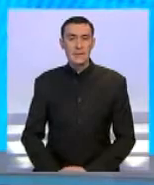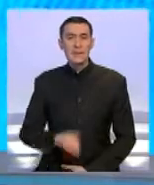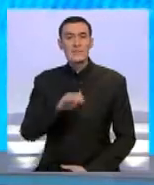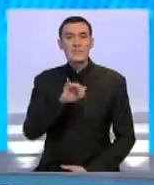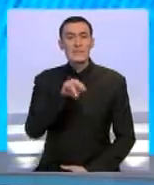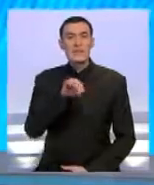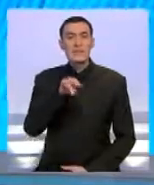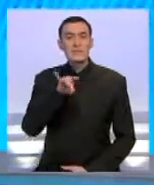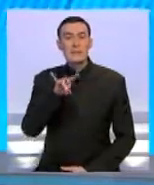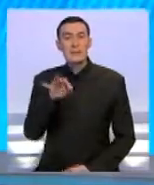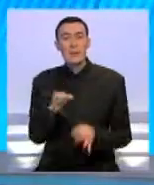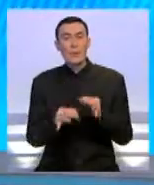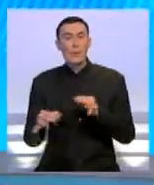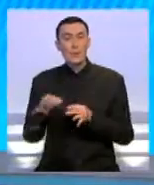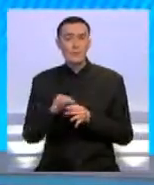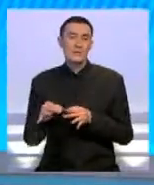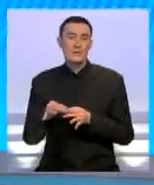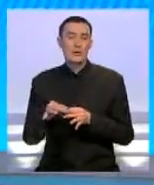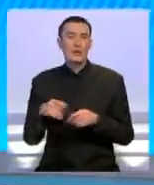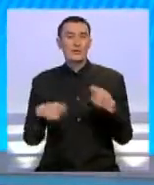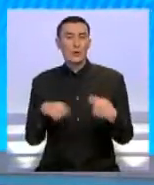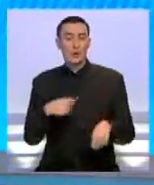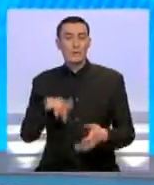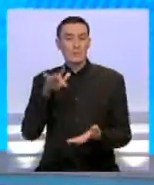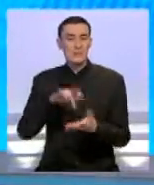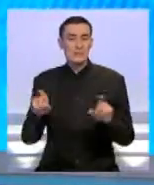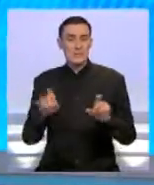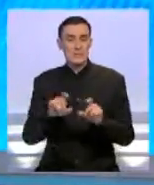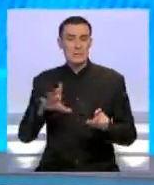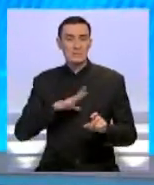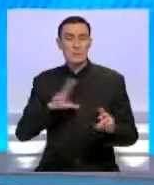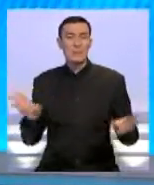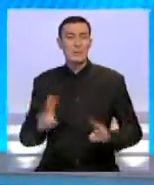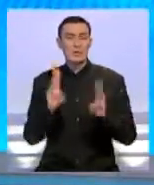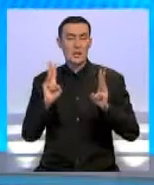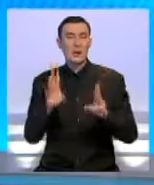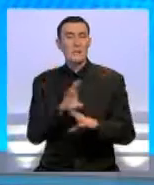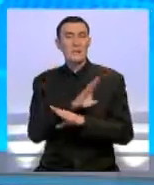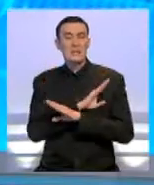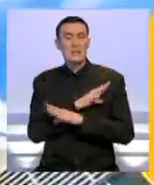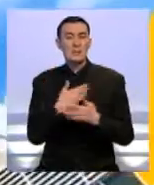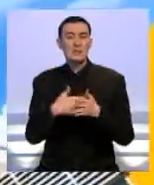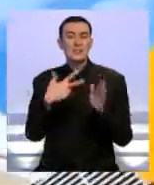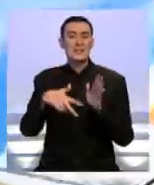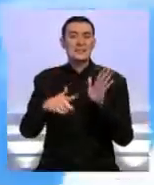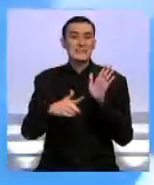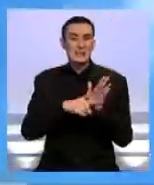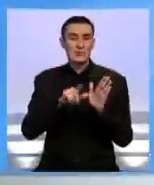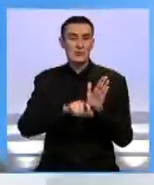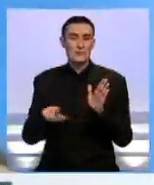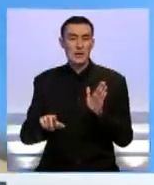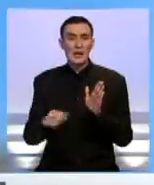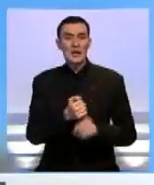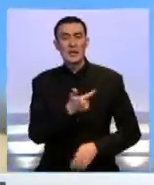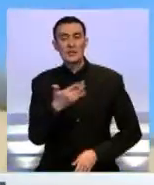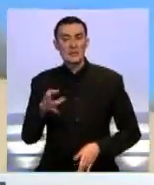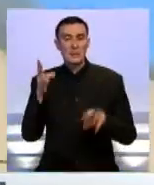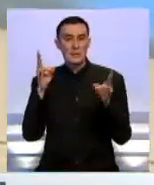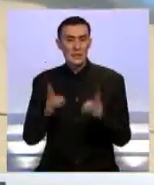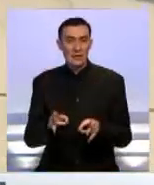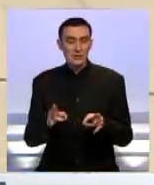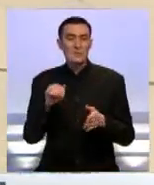На филиппинском острове Минданао в торговом центре произошел пожар. Погибли по меньшей мере 37 человек. О количестве пострадавших